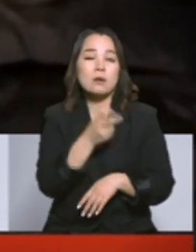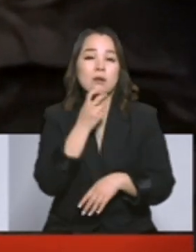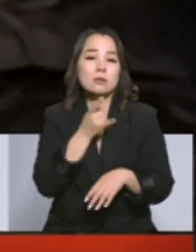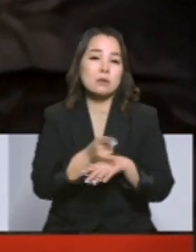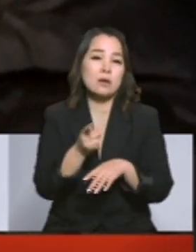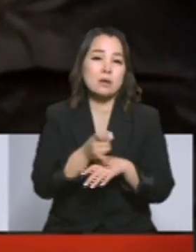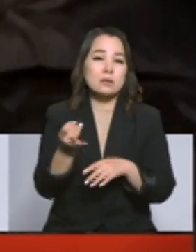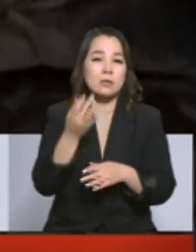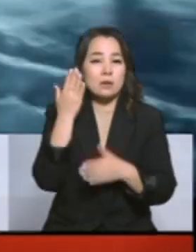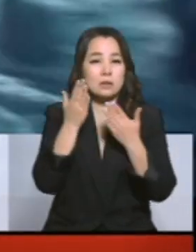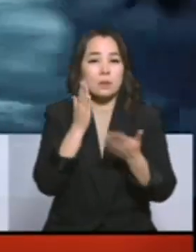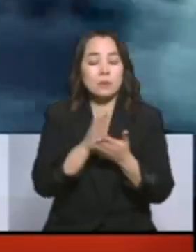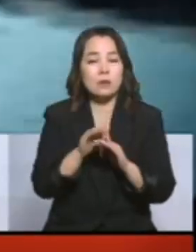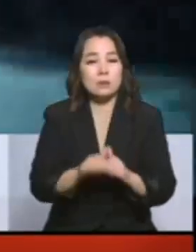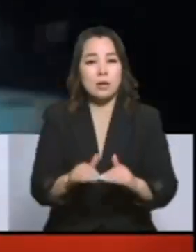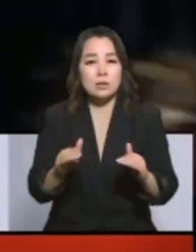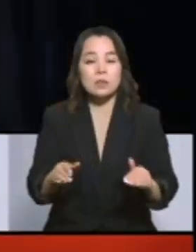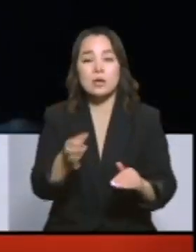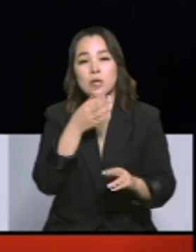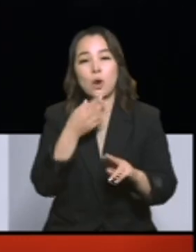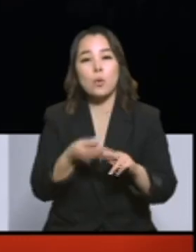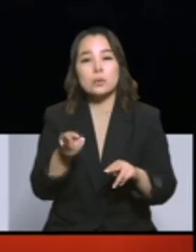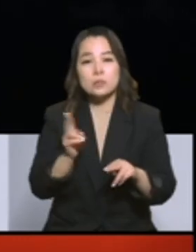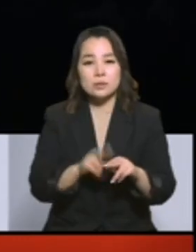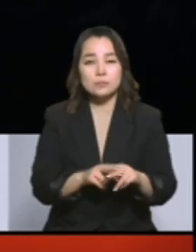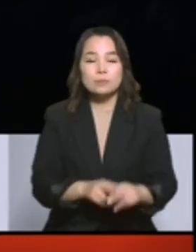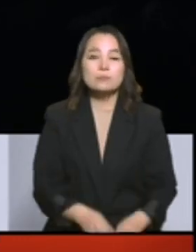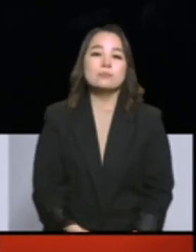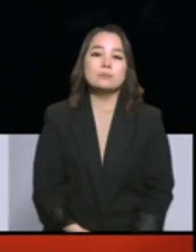қарық қылды. Кішкентай көрілменге ұнағаны да сол.